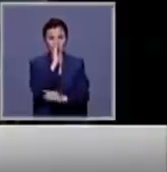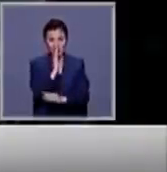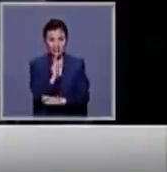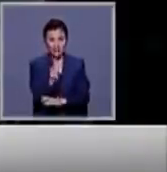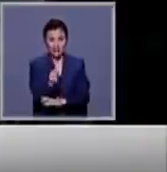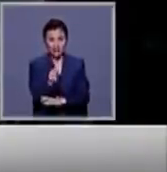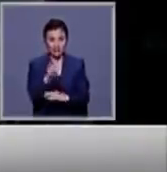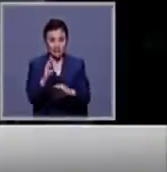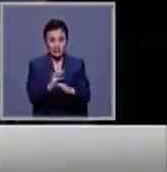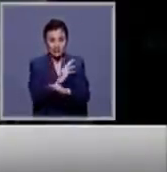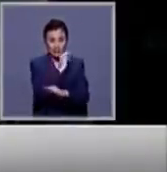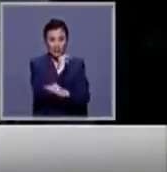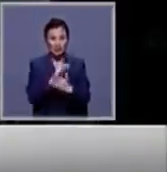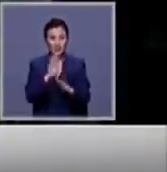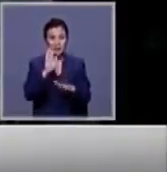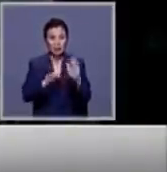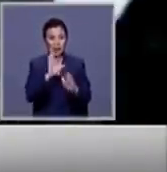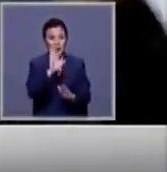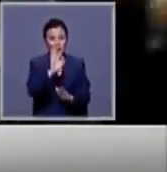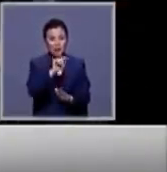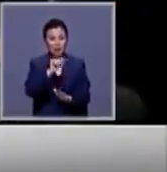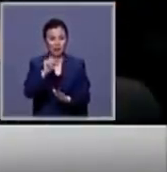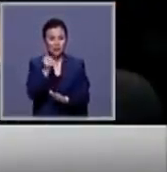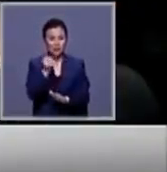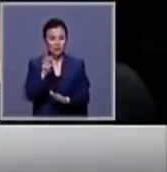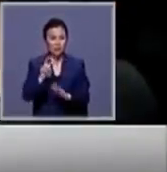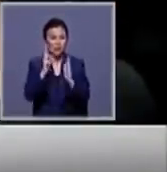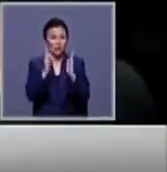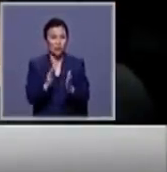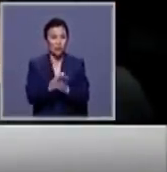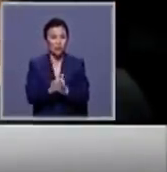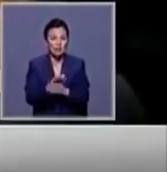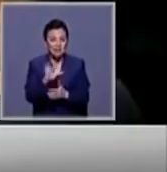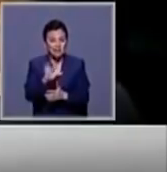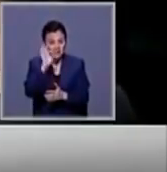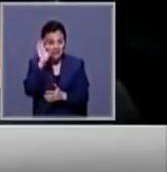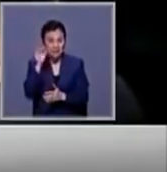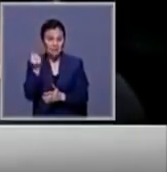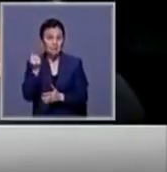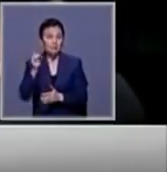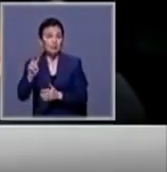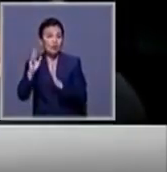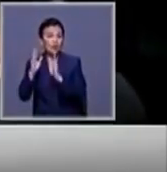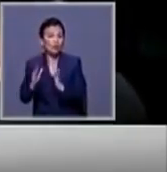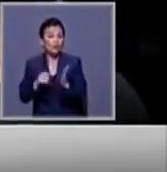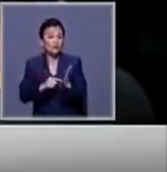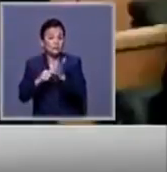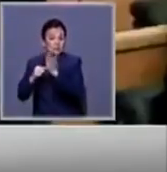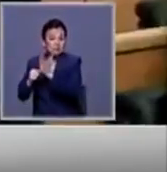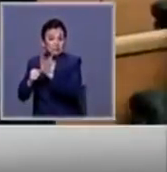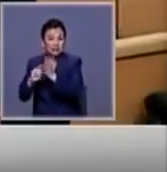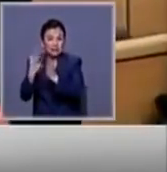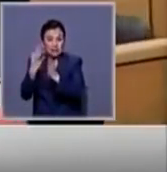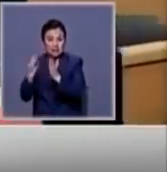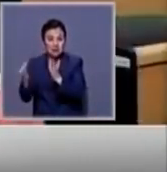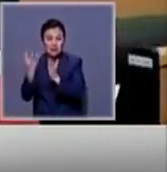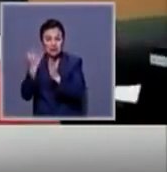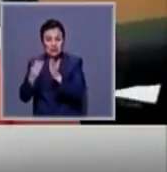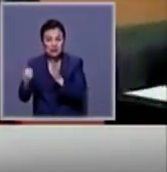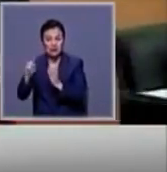คนและไม่เกิน12แต่ไม่เกิน12คนอันนี้จะมาสรรหา200คนแล้วส่งชื่อให้คสช.เลือกเหลือ194